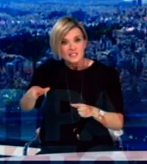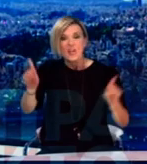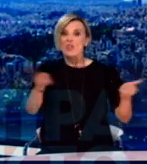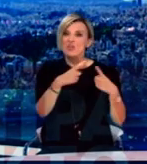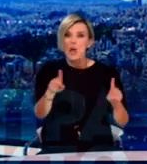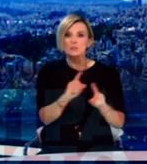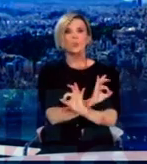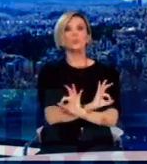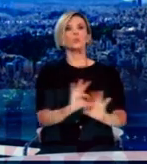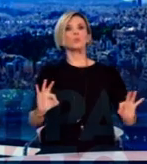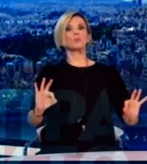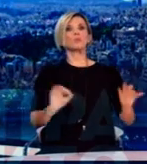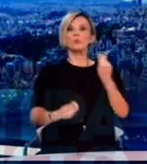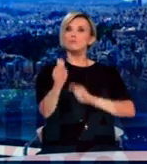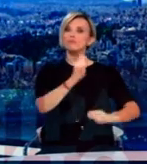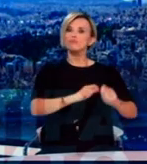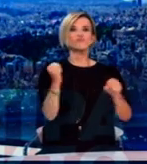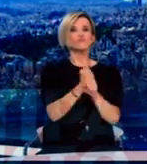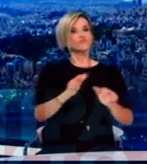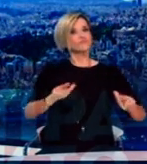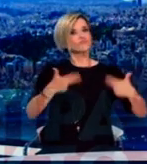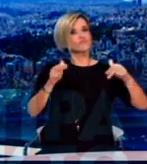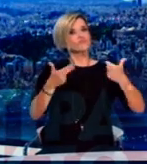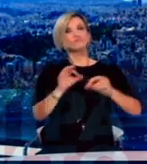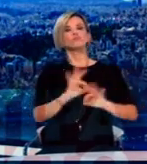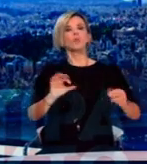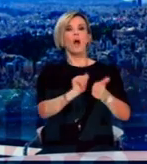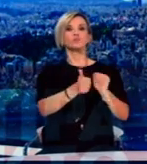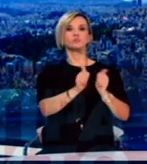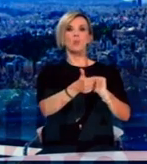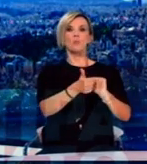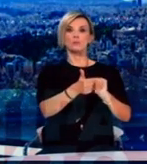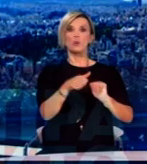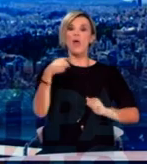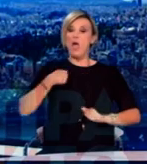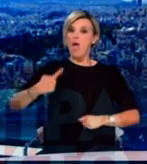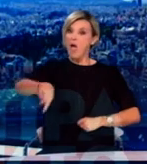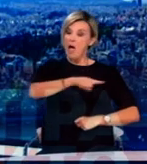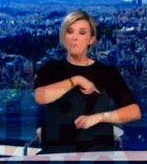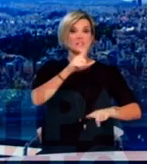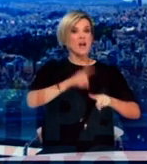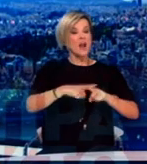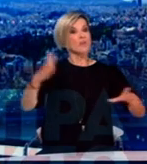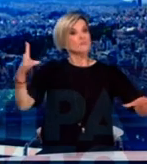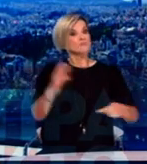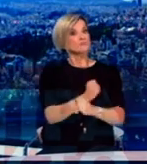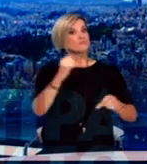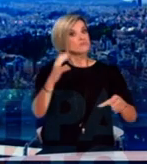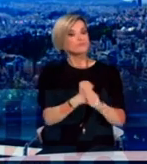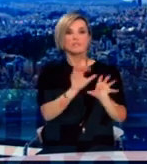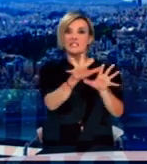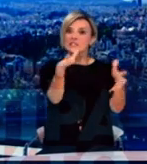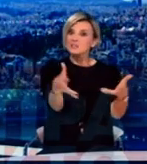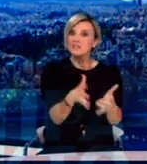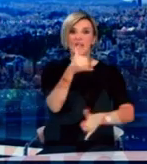αυτές συνθήκες. Η καθολική τηλεκπαίδευση είναι ένα πάρα πολύ μεγάλο εγχείρημα το οποίο πιστώνεται στην ίδια την εκπαιδευτική